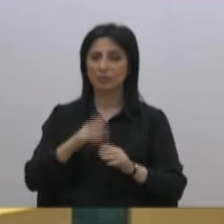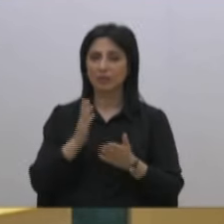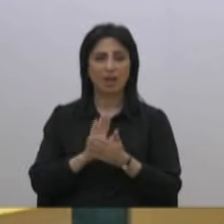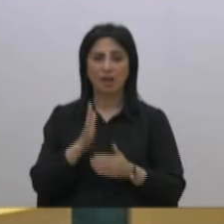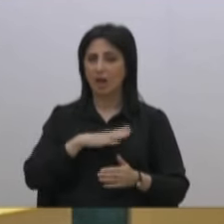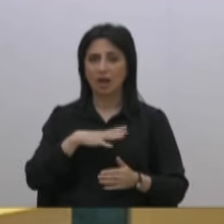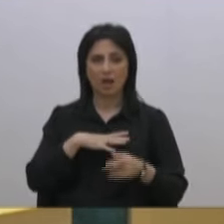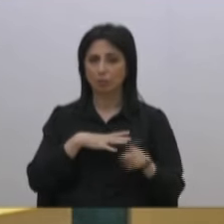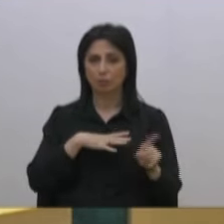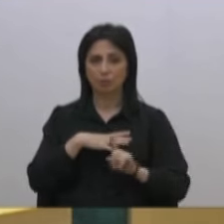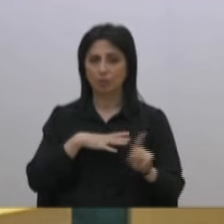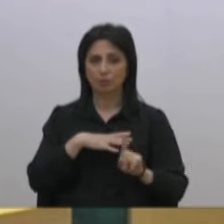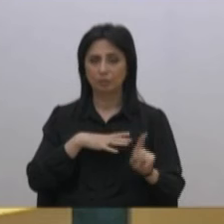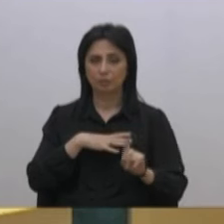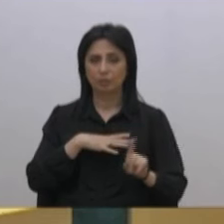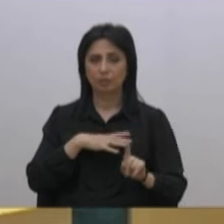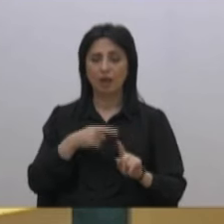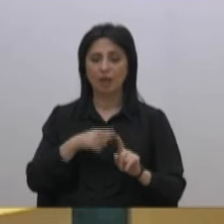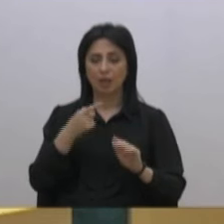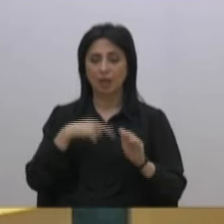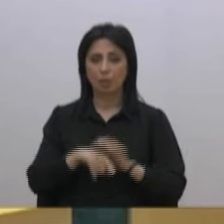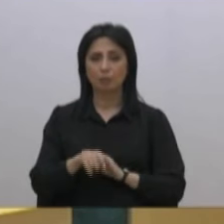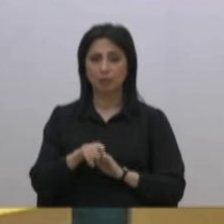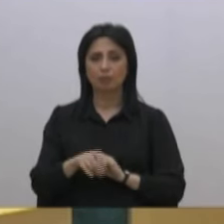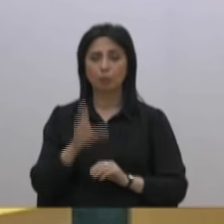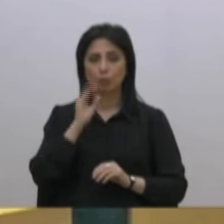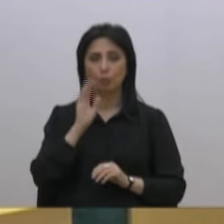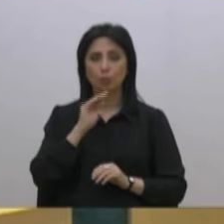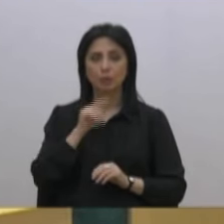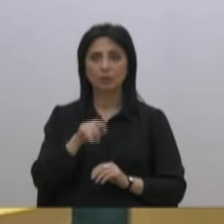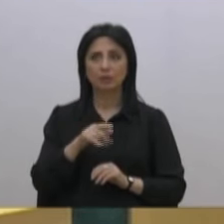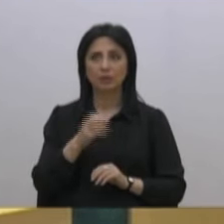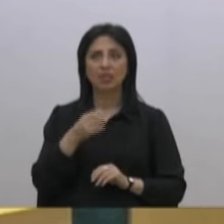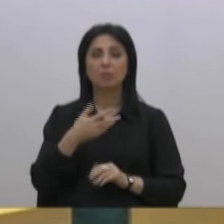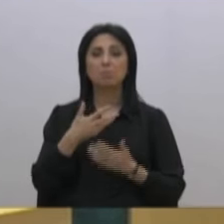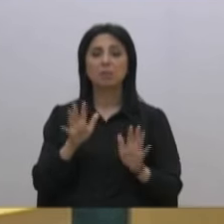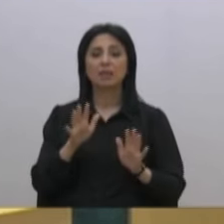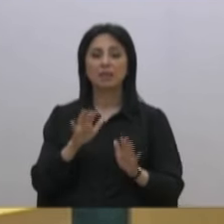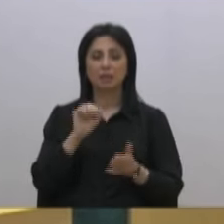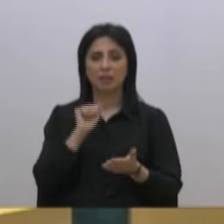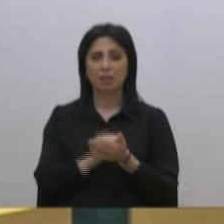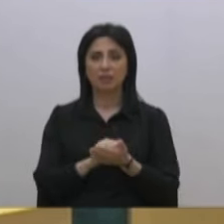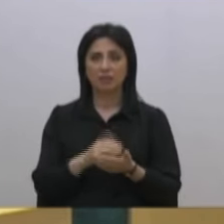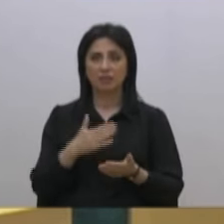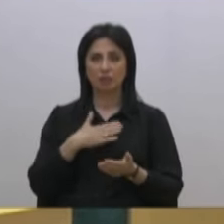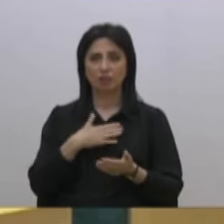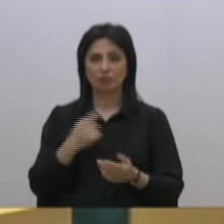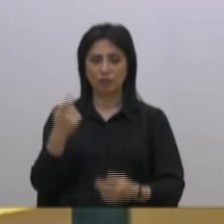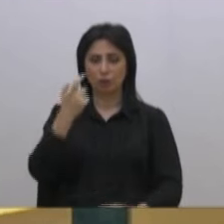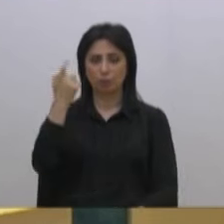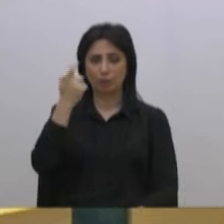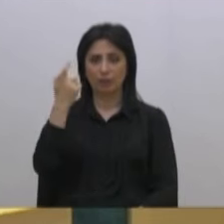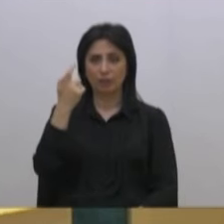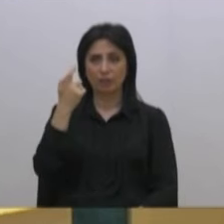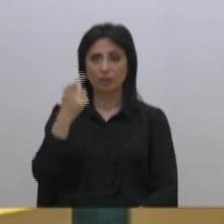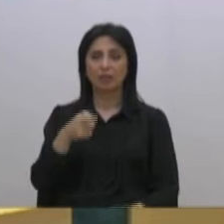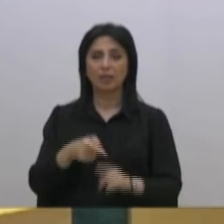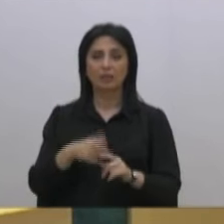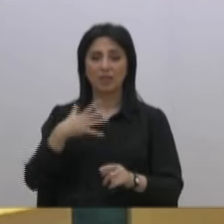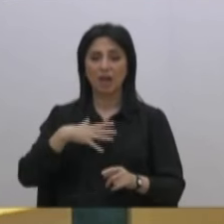არის ქართული მოვლენა. აქედან გამომდინარე, როდესაც კიდევ უფრო მეტად განმტკიცდება ჩვენი სუვერენიტეტი,